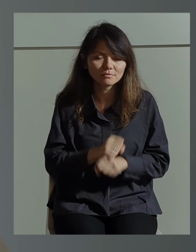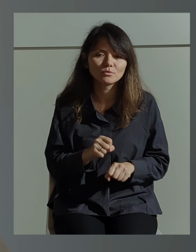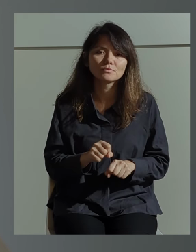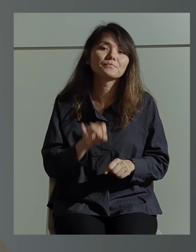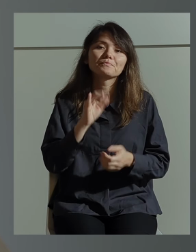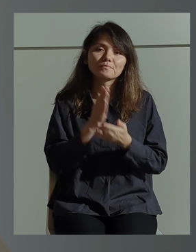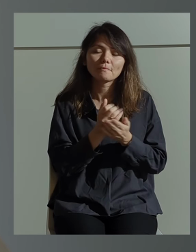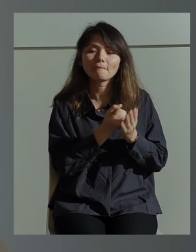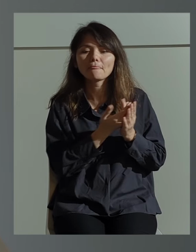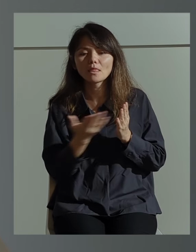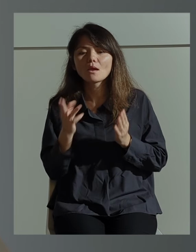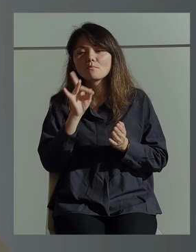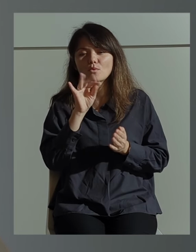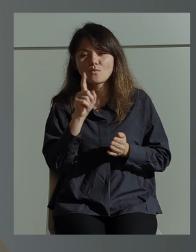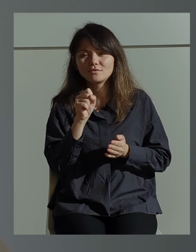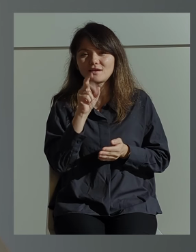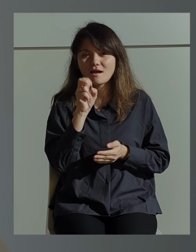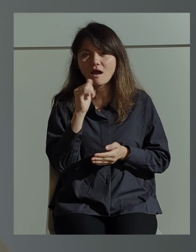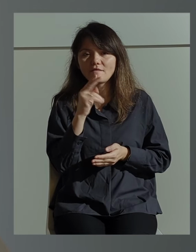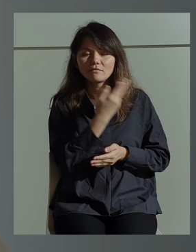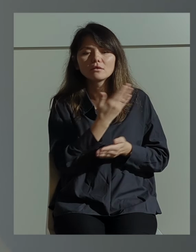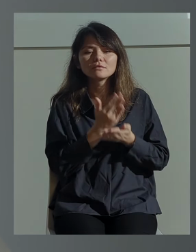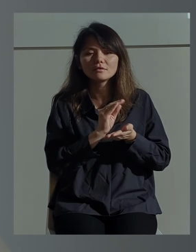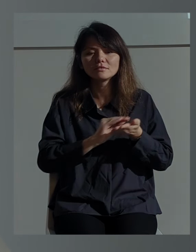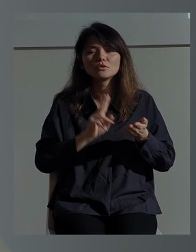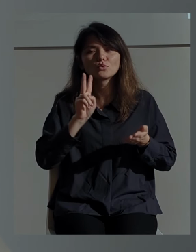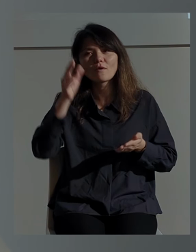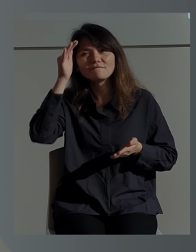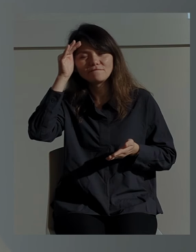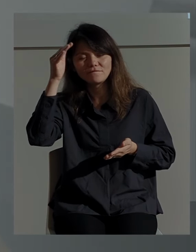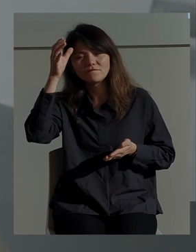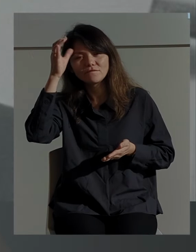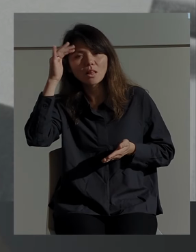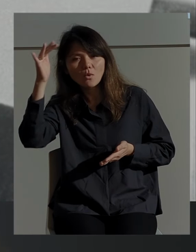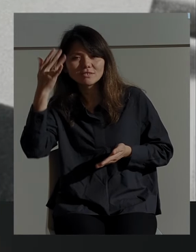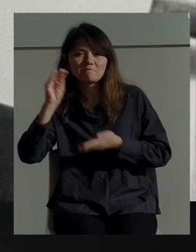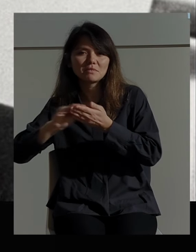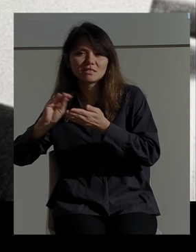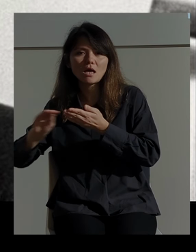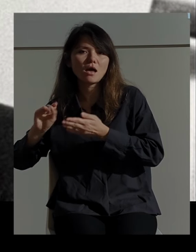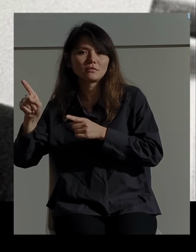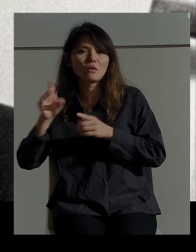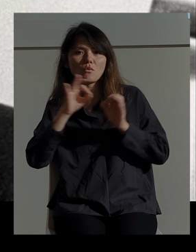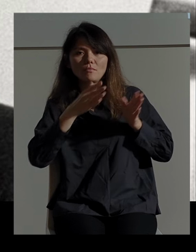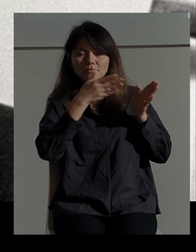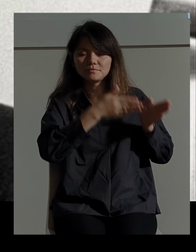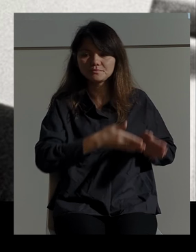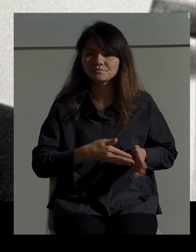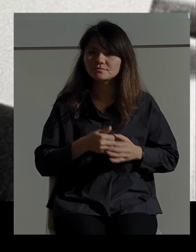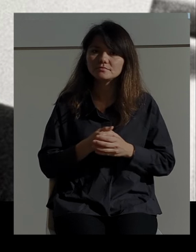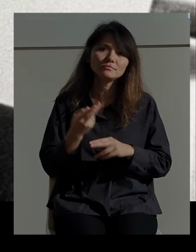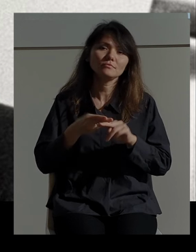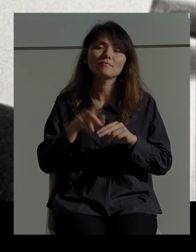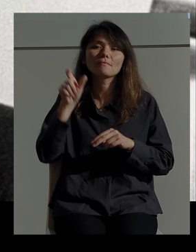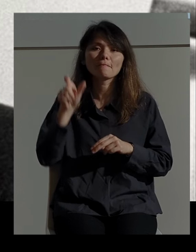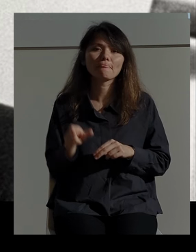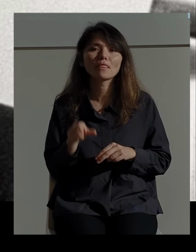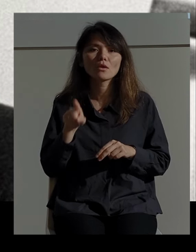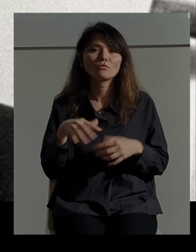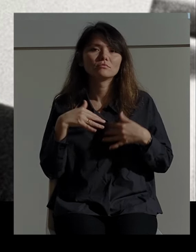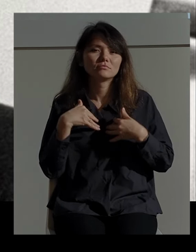несколько истоков прозы каки которые выделяли разные философы начнём мы с Вальтера беньямина человека трагической